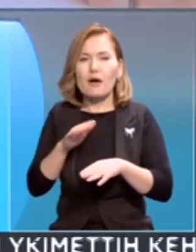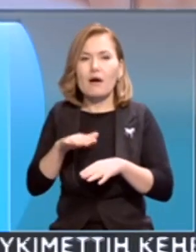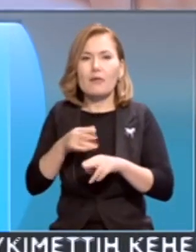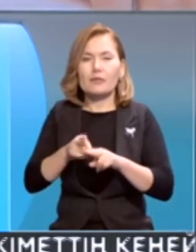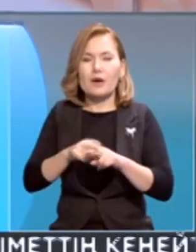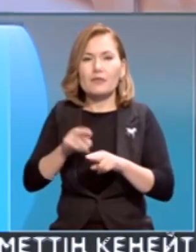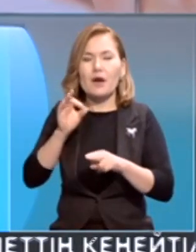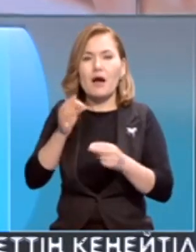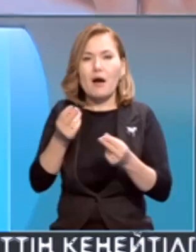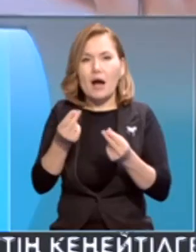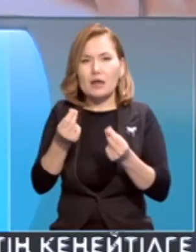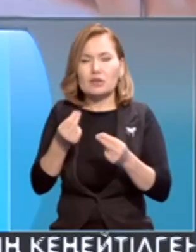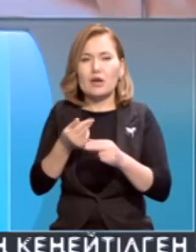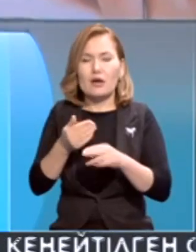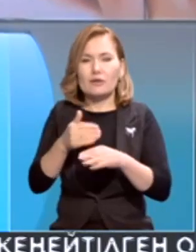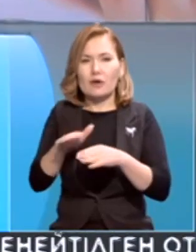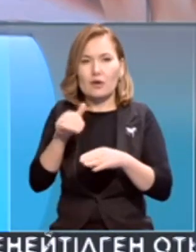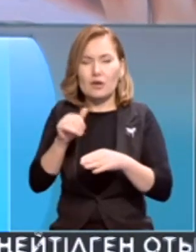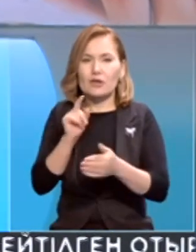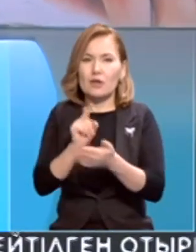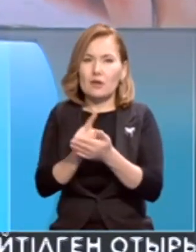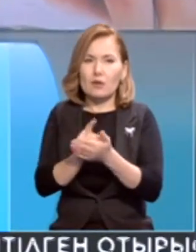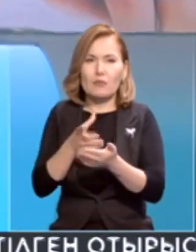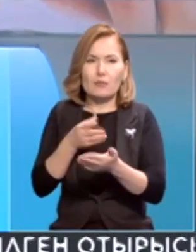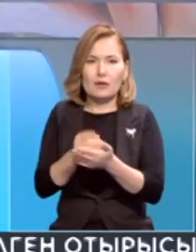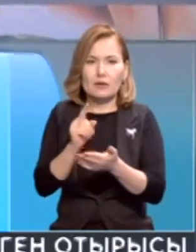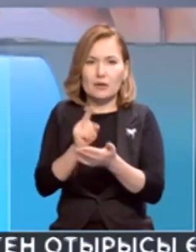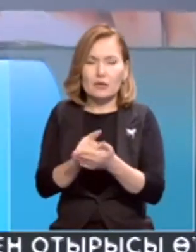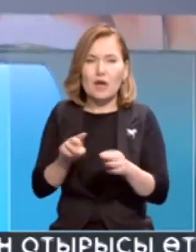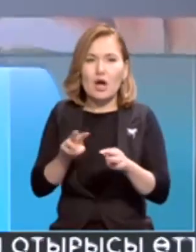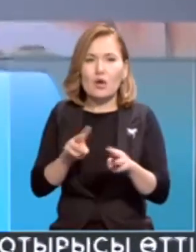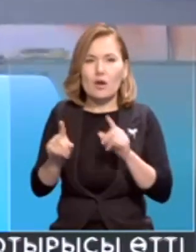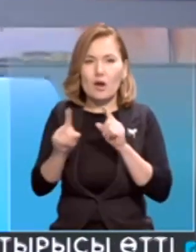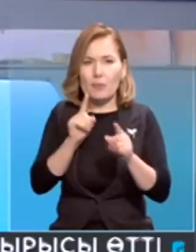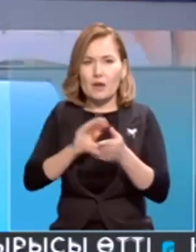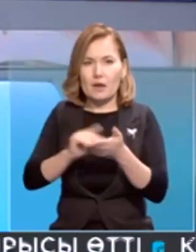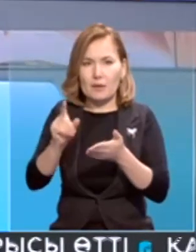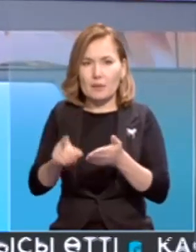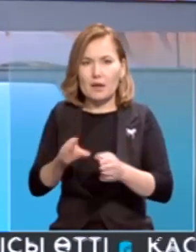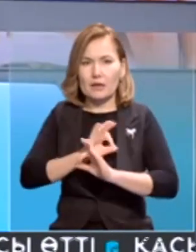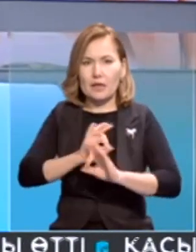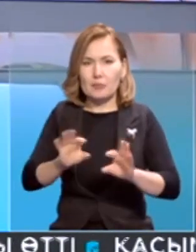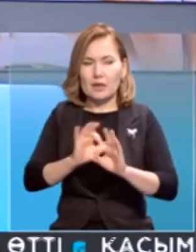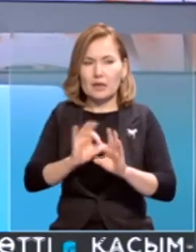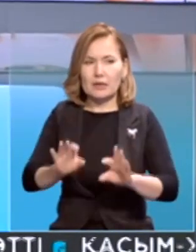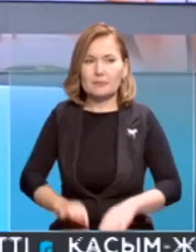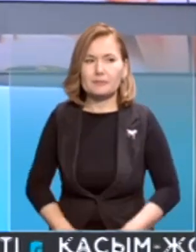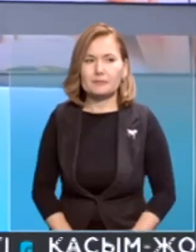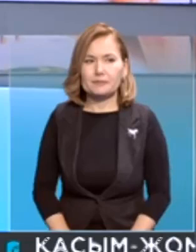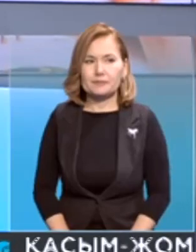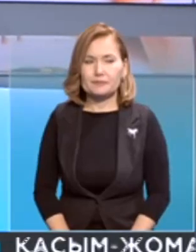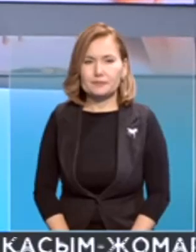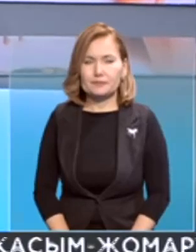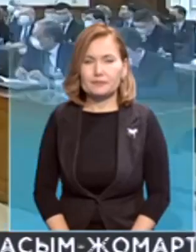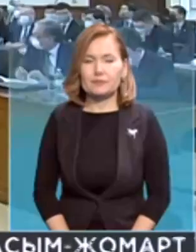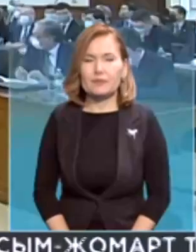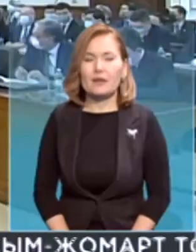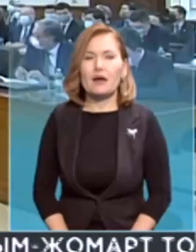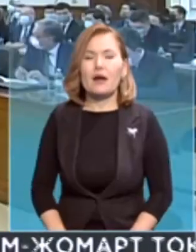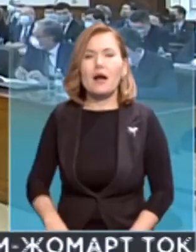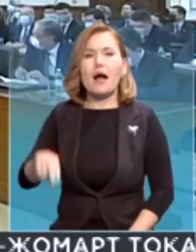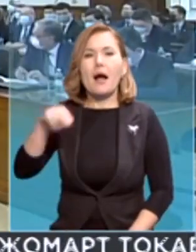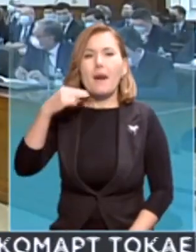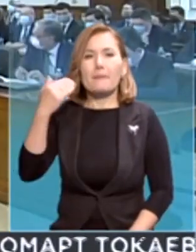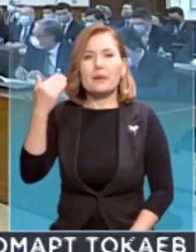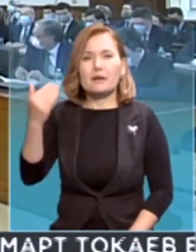ноталары сатып алатын болса, салық төлеуге міндеттелуі мүмкін. Үкімет отырысынан Ақерке Бектастың материалы. Президент